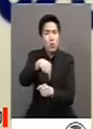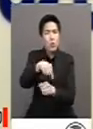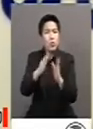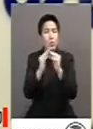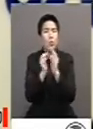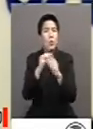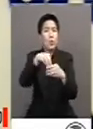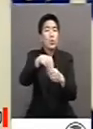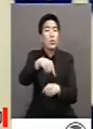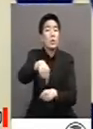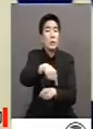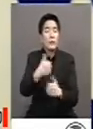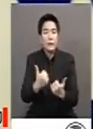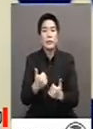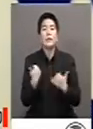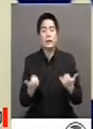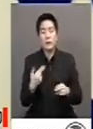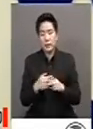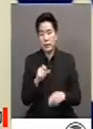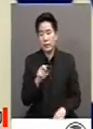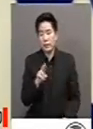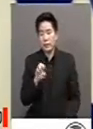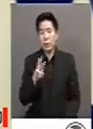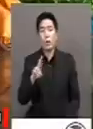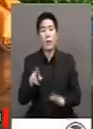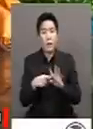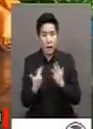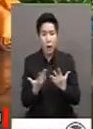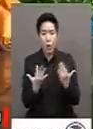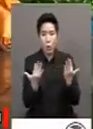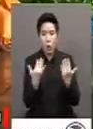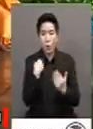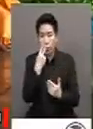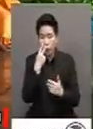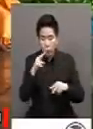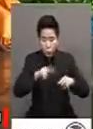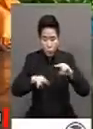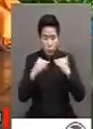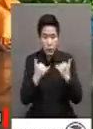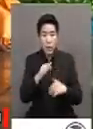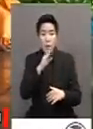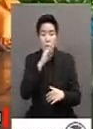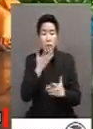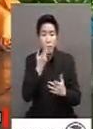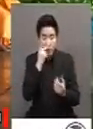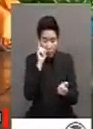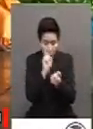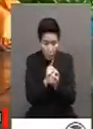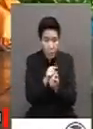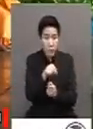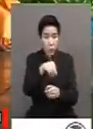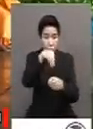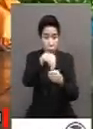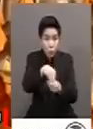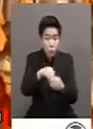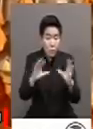ดนะฮะเรื่องนี้ทางพลตำรวจเอกศิวรา บอกว่าเดี๋ยวคงต้องรอการตรวจสอบครับหากว่าสืบทราบว่าพระธรรมชโย